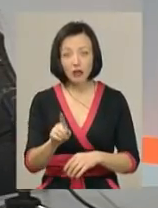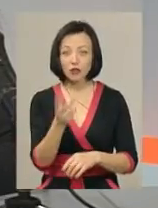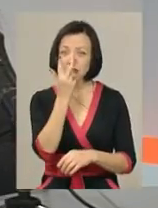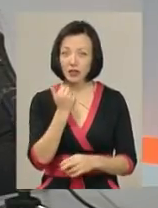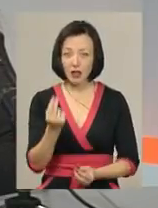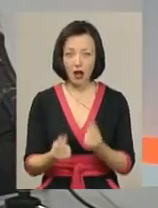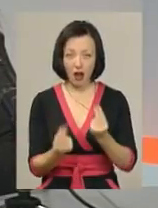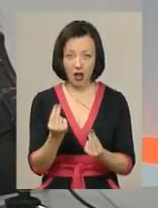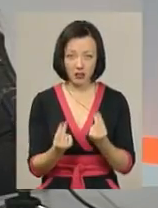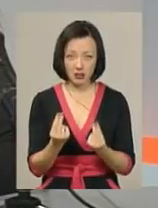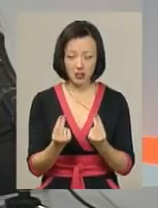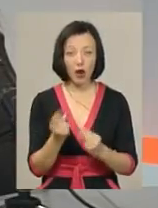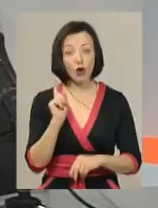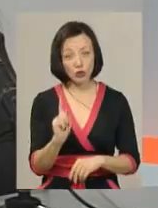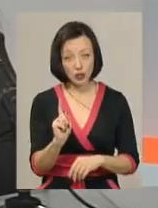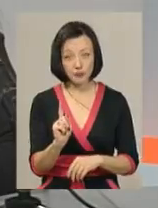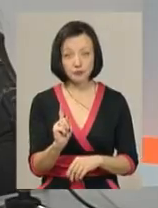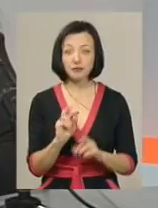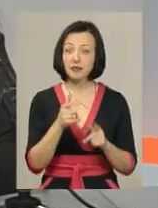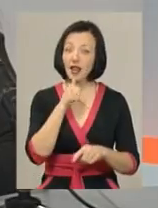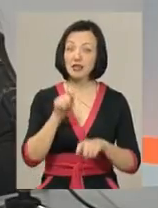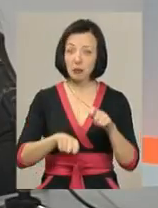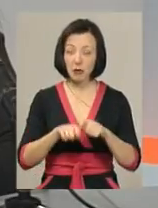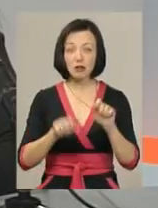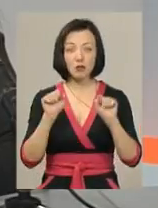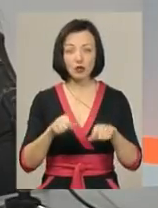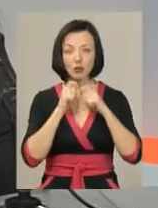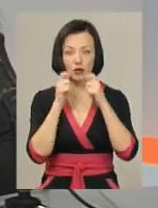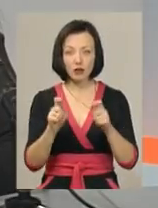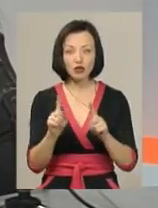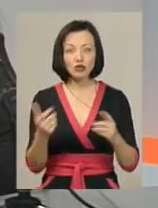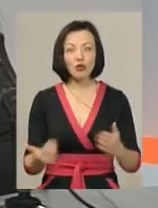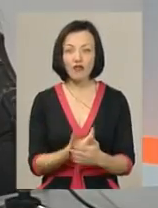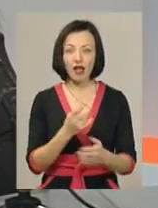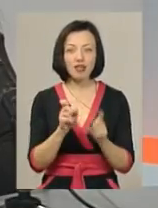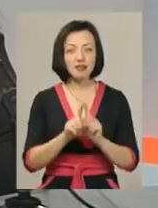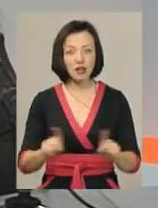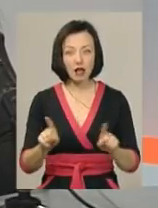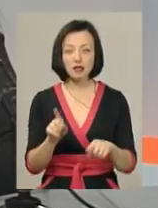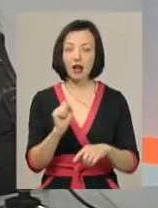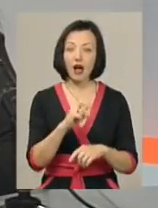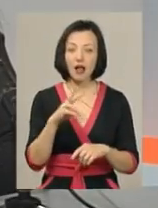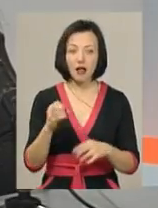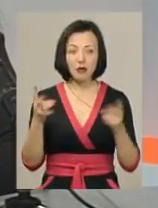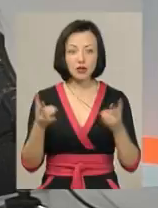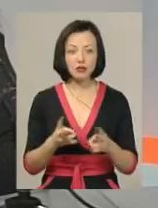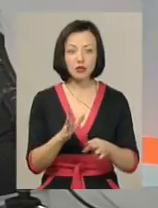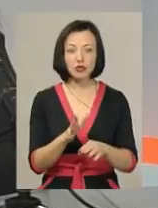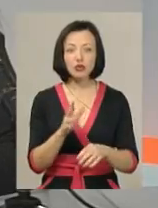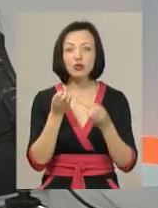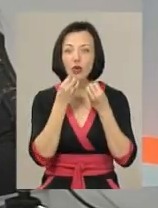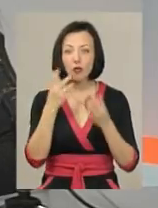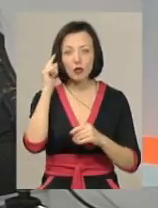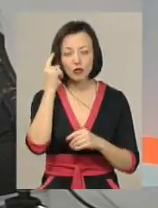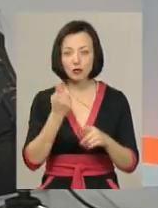звикла гратися Хоча як експеримент можна звичайно подарувати щось нове нестандартне але потрібно дуже добре подумати